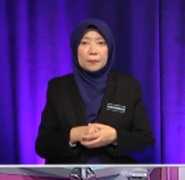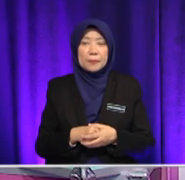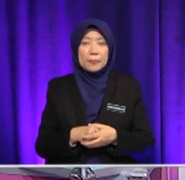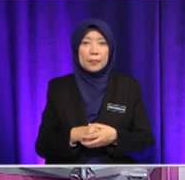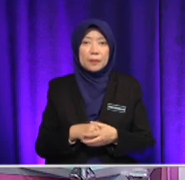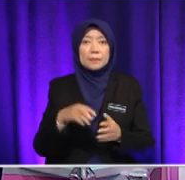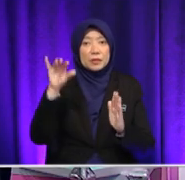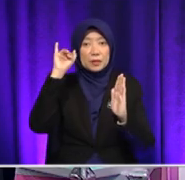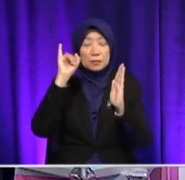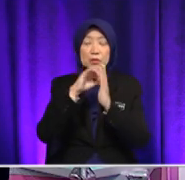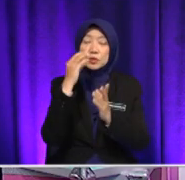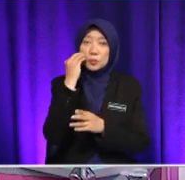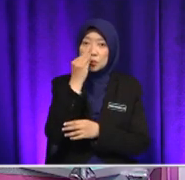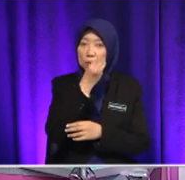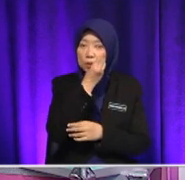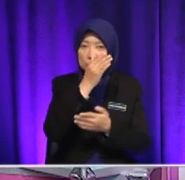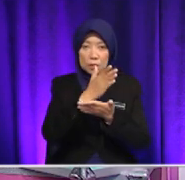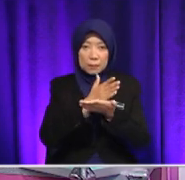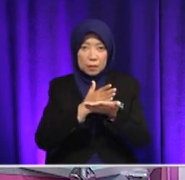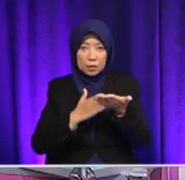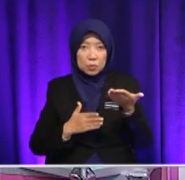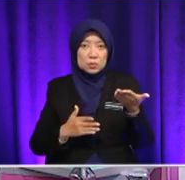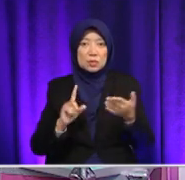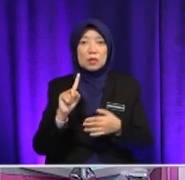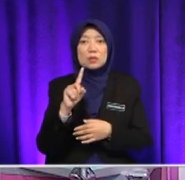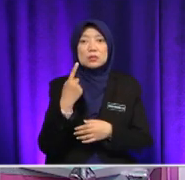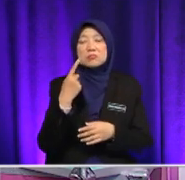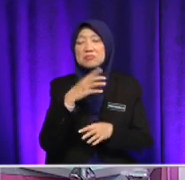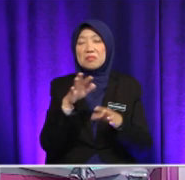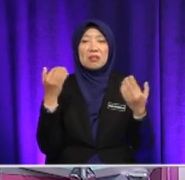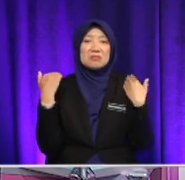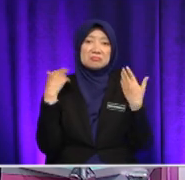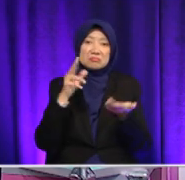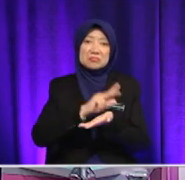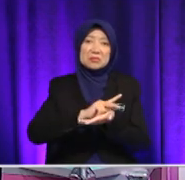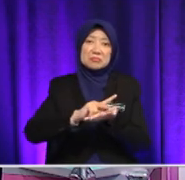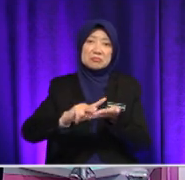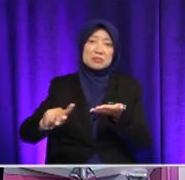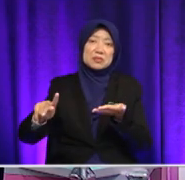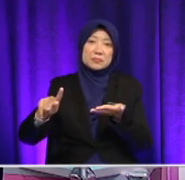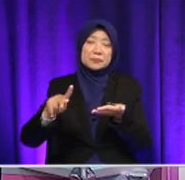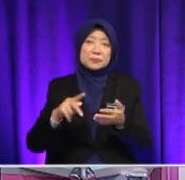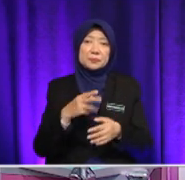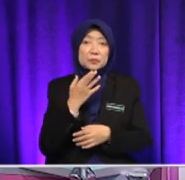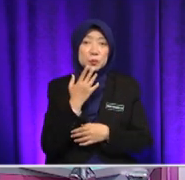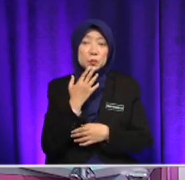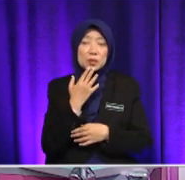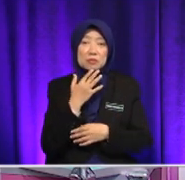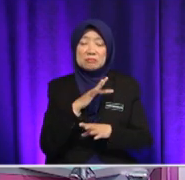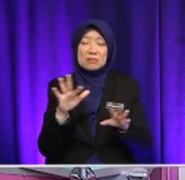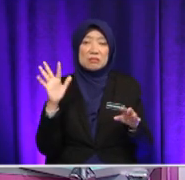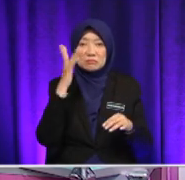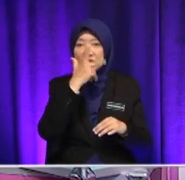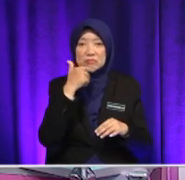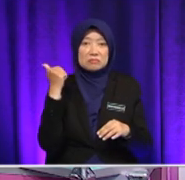image bunga dihasilkan separuh ke mananya ke kemasan tak ada coba tak cantik